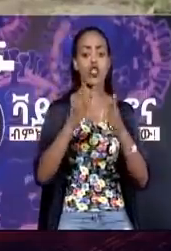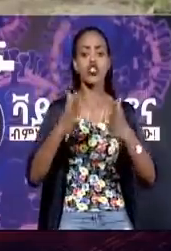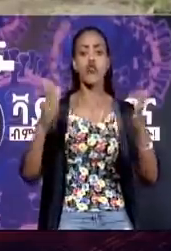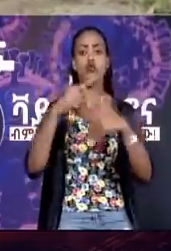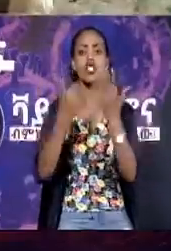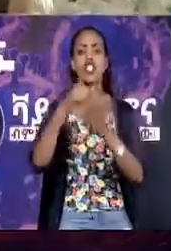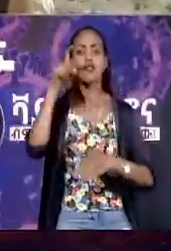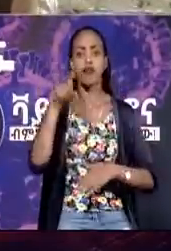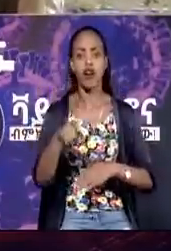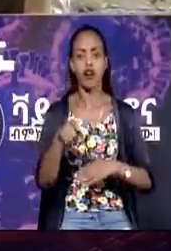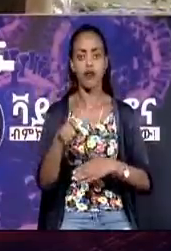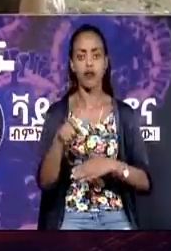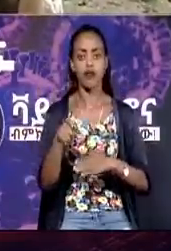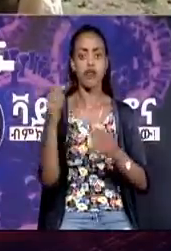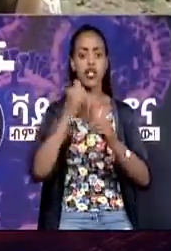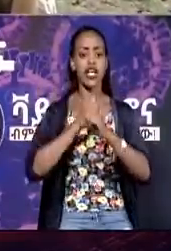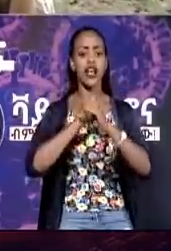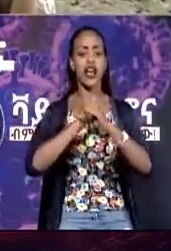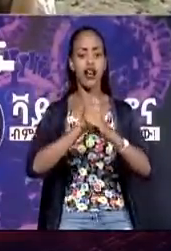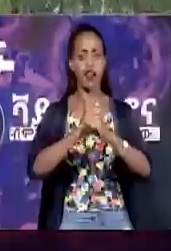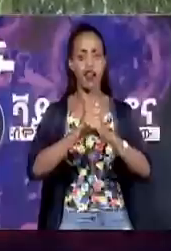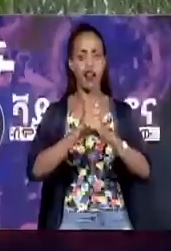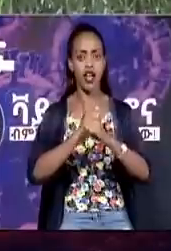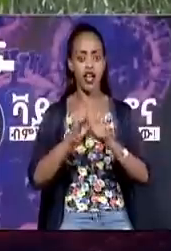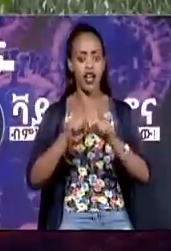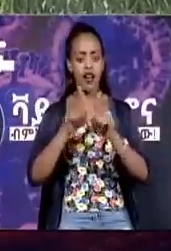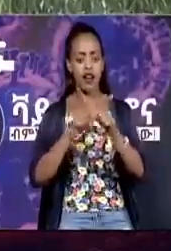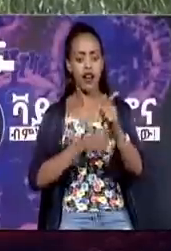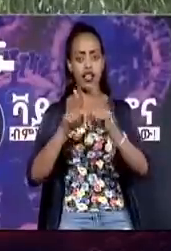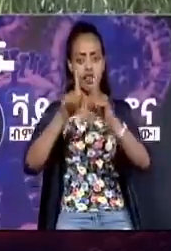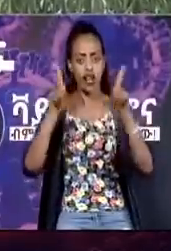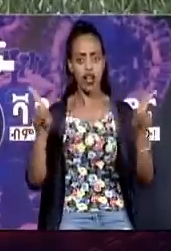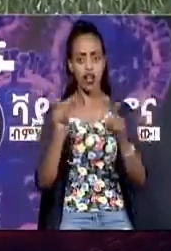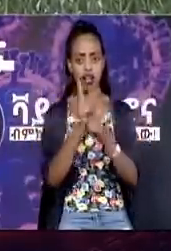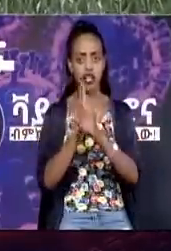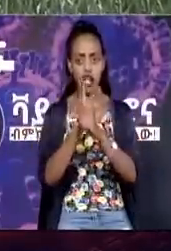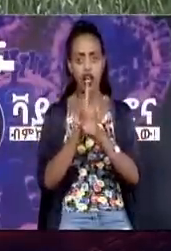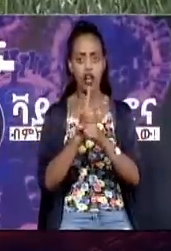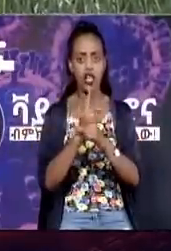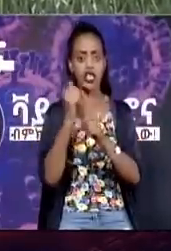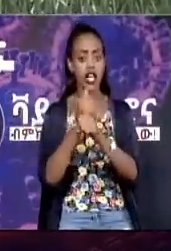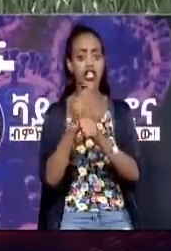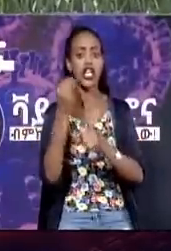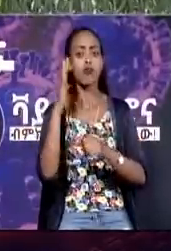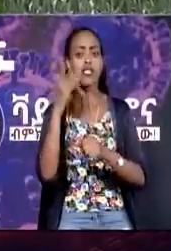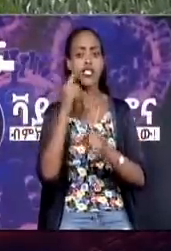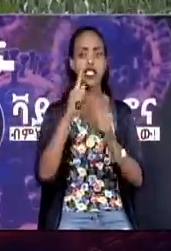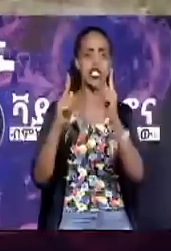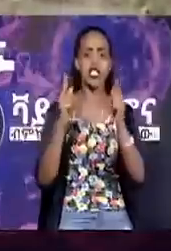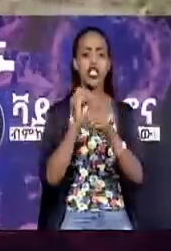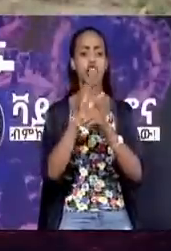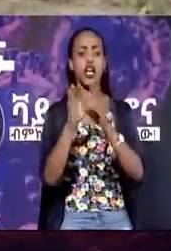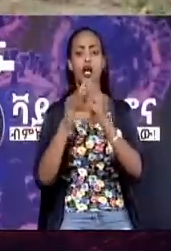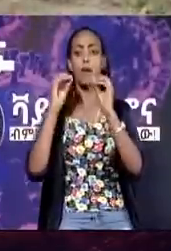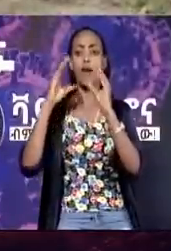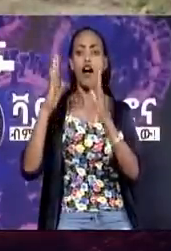قبا نا تخلخلنا رحقتنا نحلنا تسرحت لا تايمسل لنا ارس بارس كن مهاهر